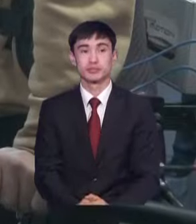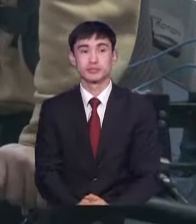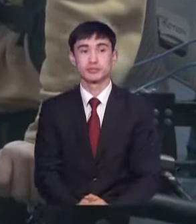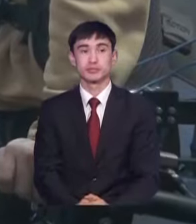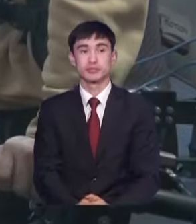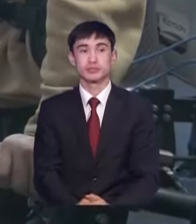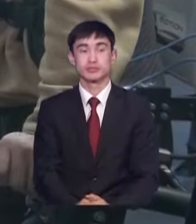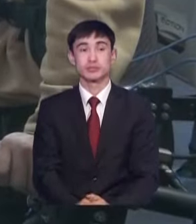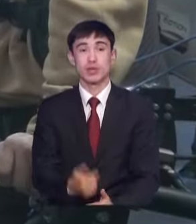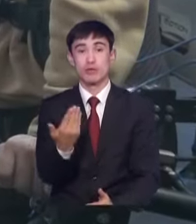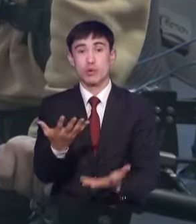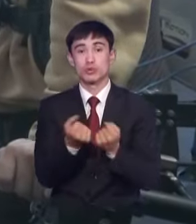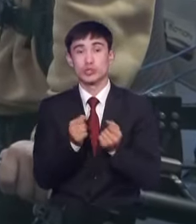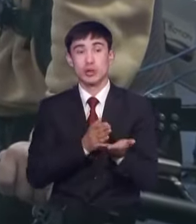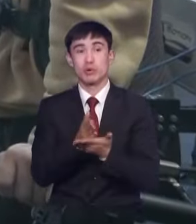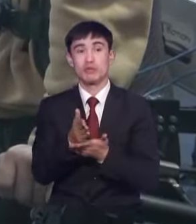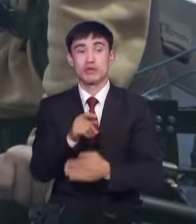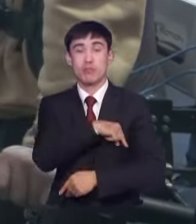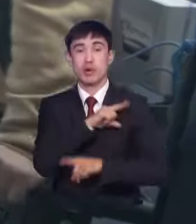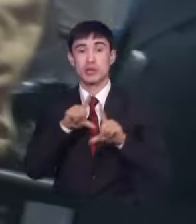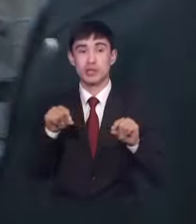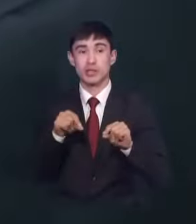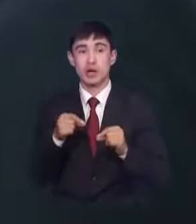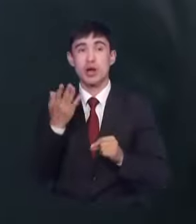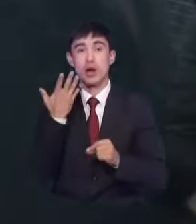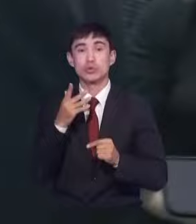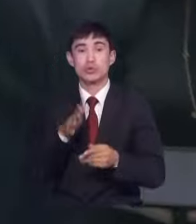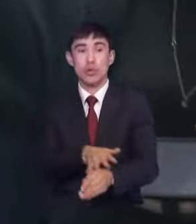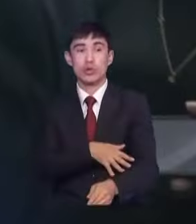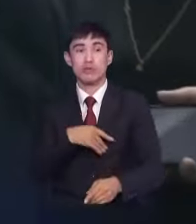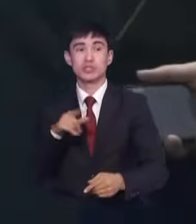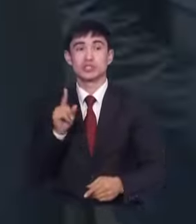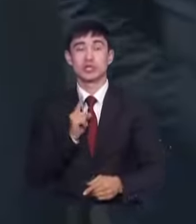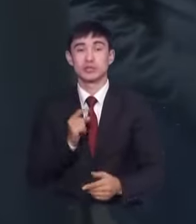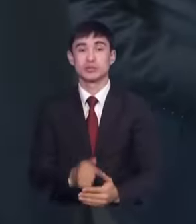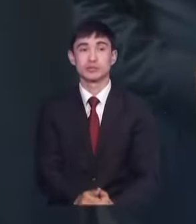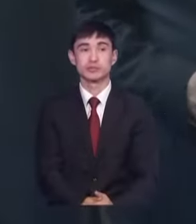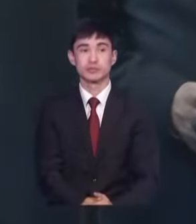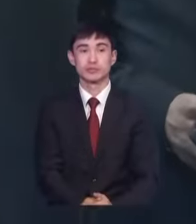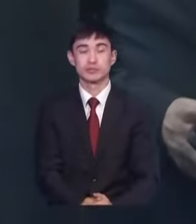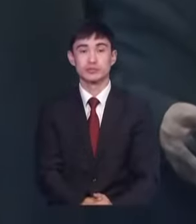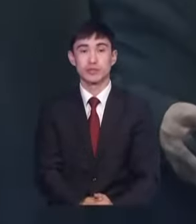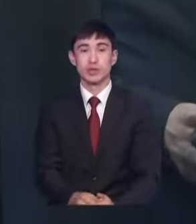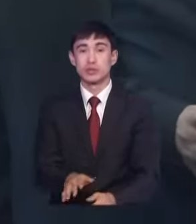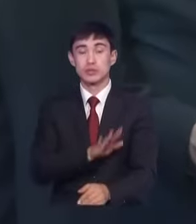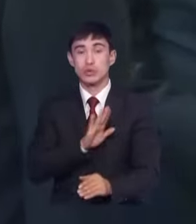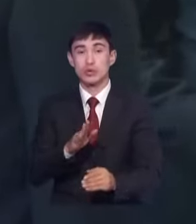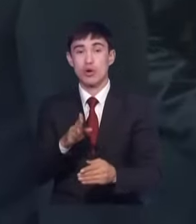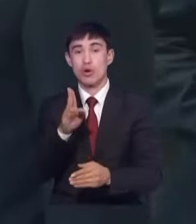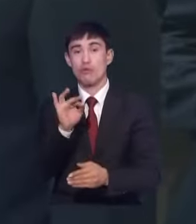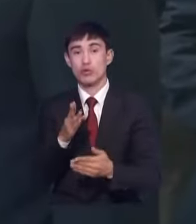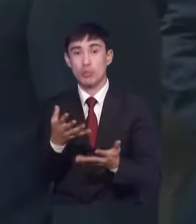ног Вы получили направление в поликлинике Как долго вам пришлось ждать